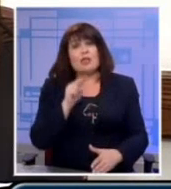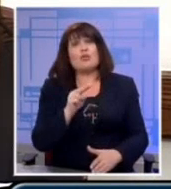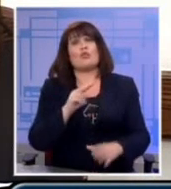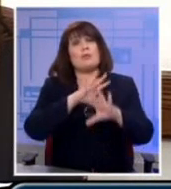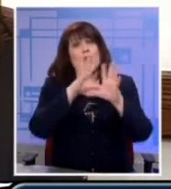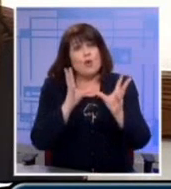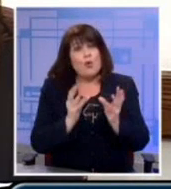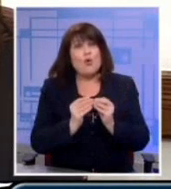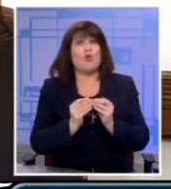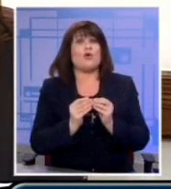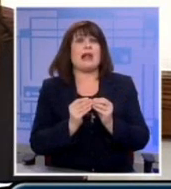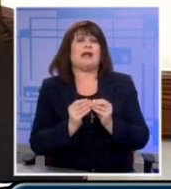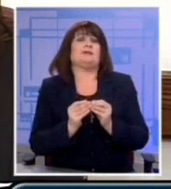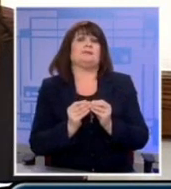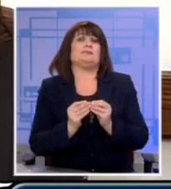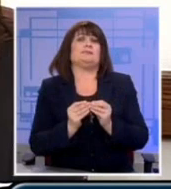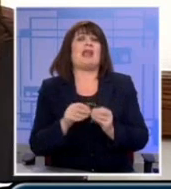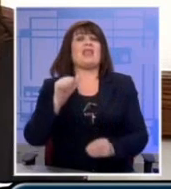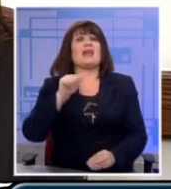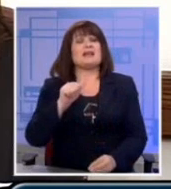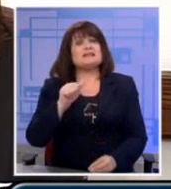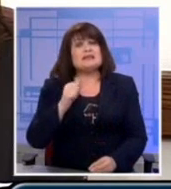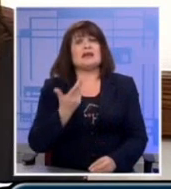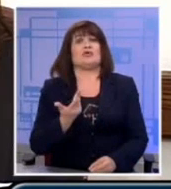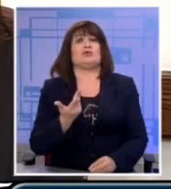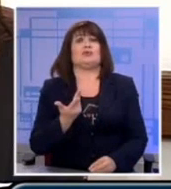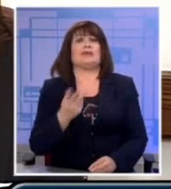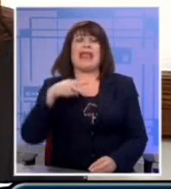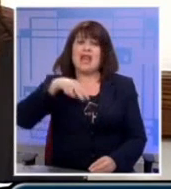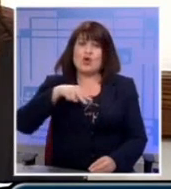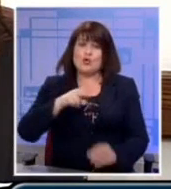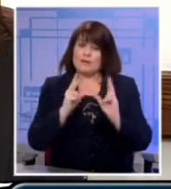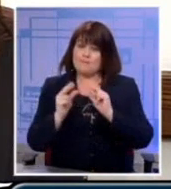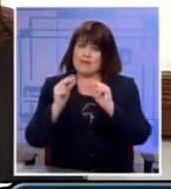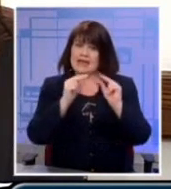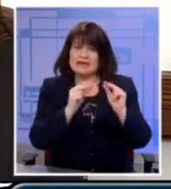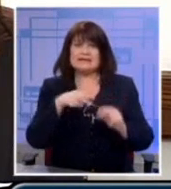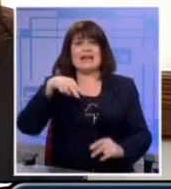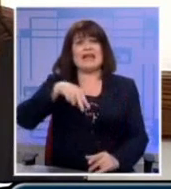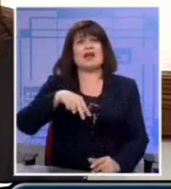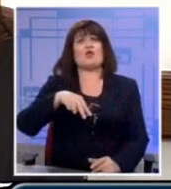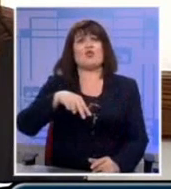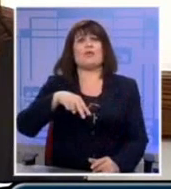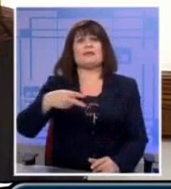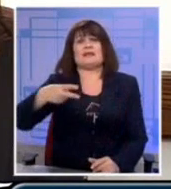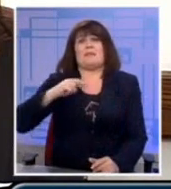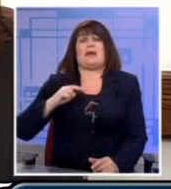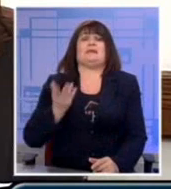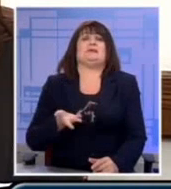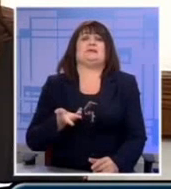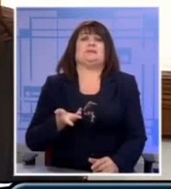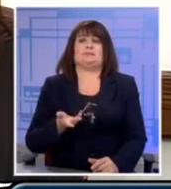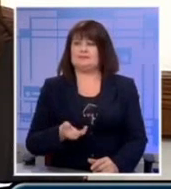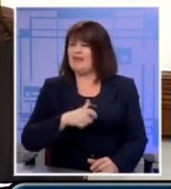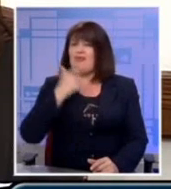τα εισερχόμενα με τον κύριο Αθανασίου και με τον κύριο Λικούδη. Ο κύριος Λικούδης δεν μας έχει ακόμη πει...